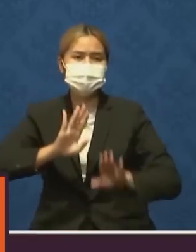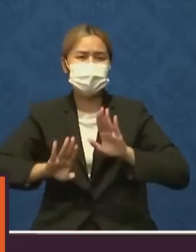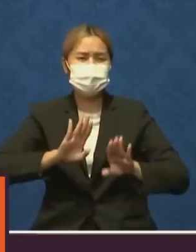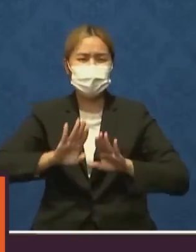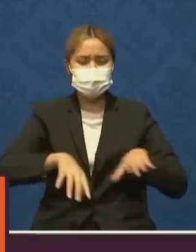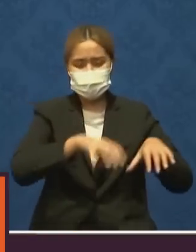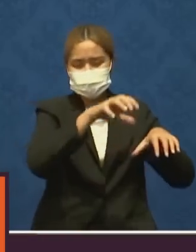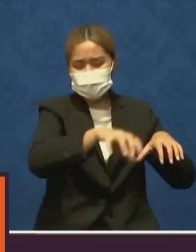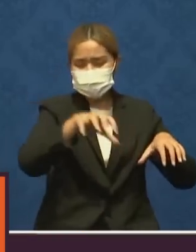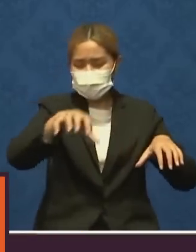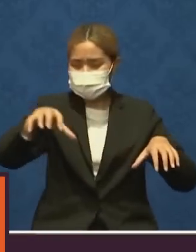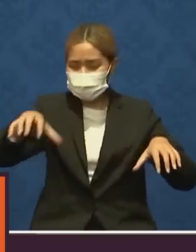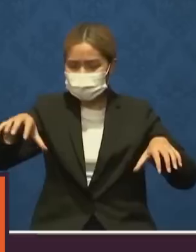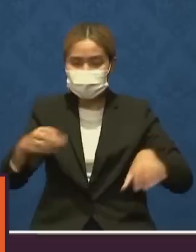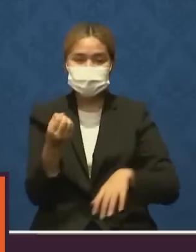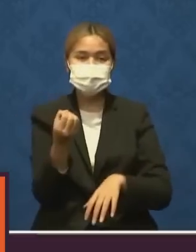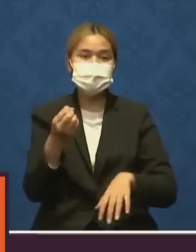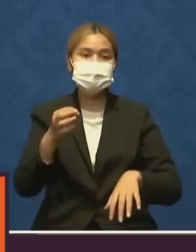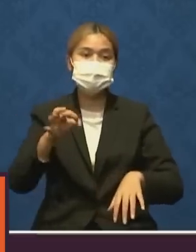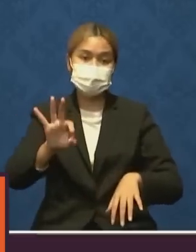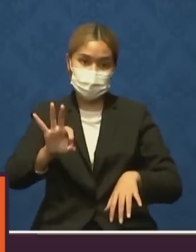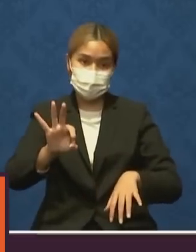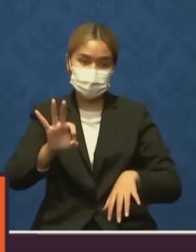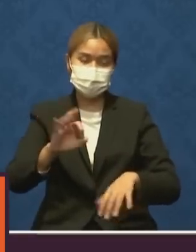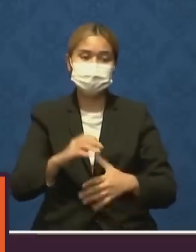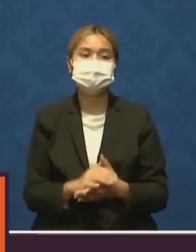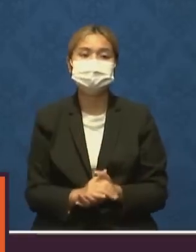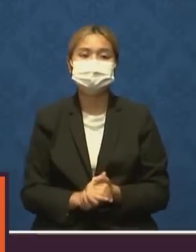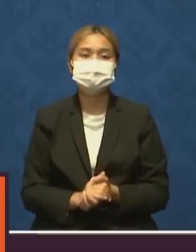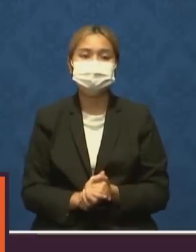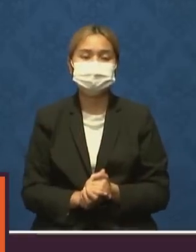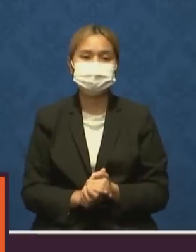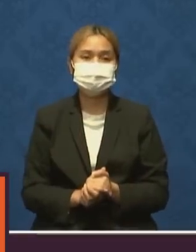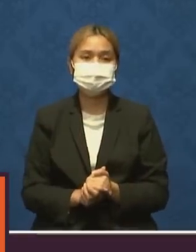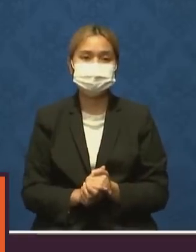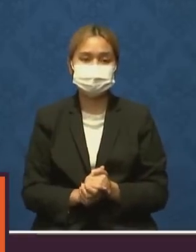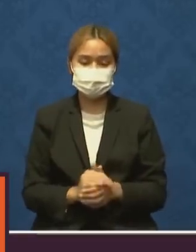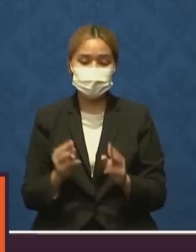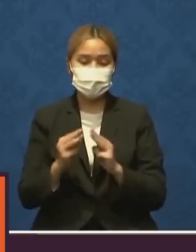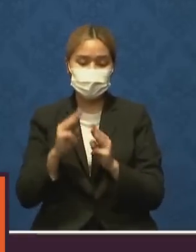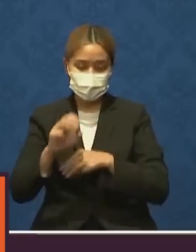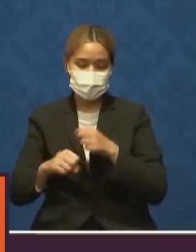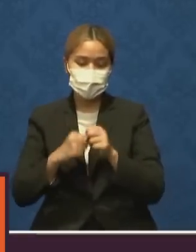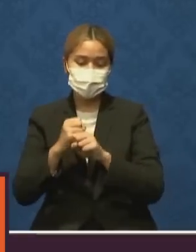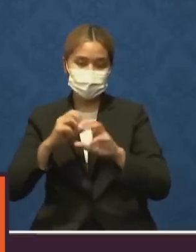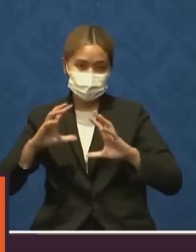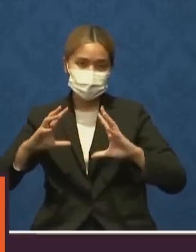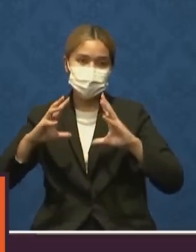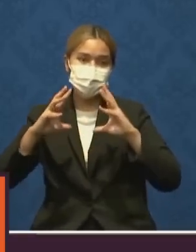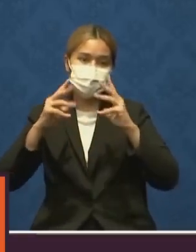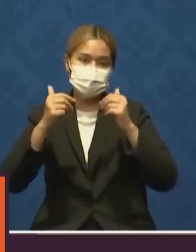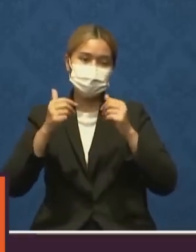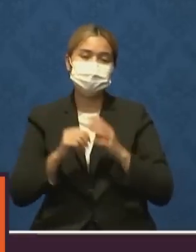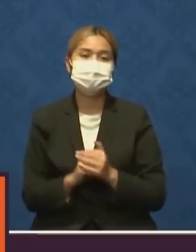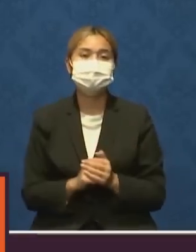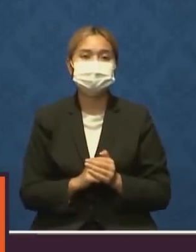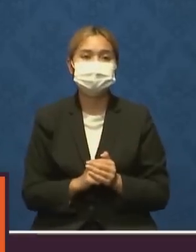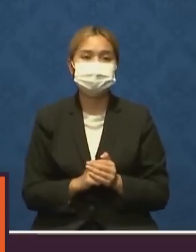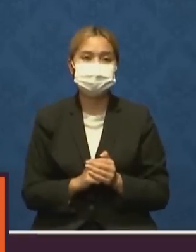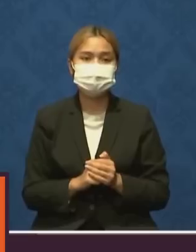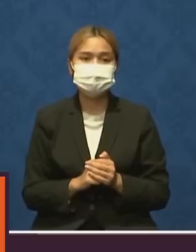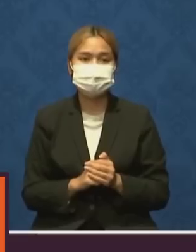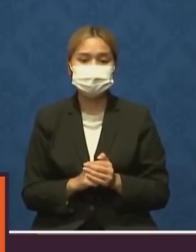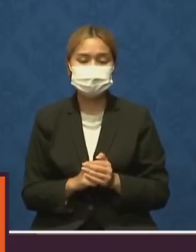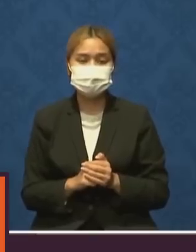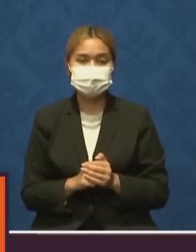โลง1,471 MWทเรหมอายสัญญาโลงครับซึทปทานพนปมา์ชนกอจจะคแคร